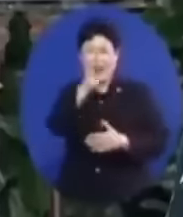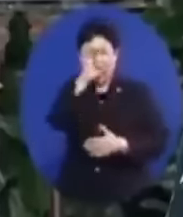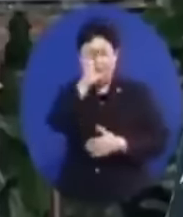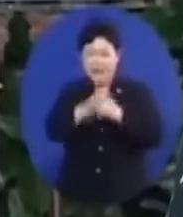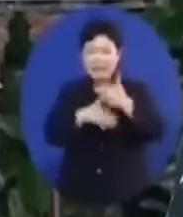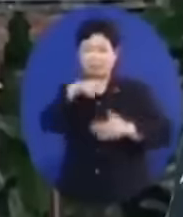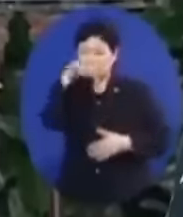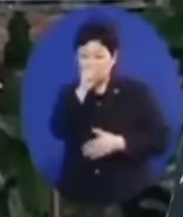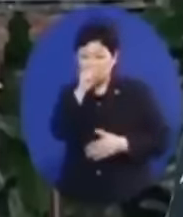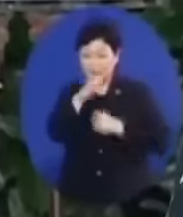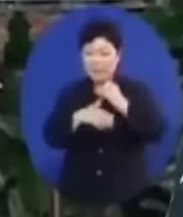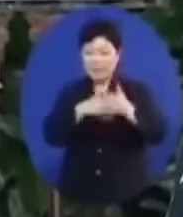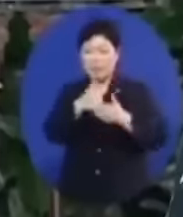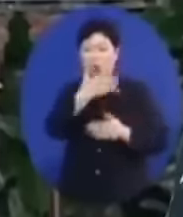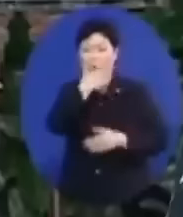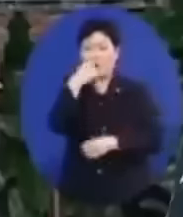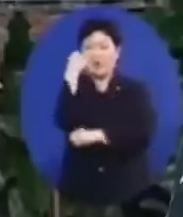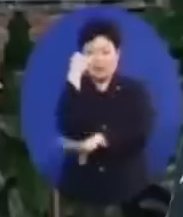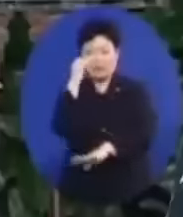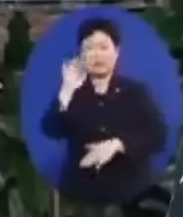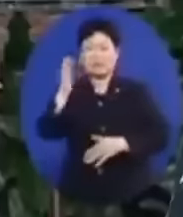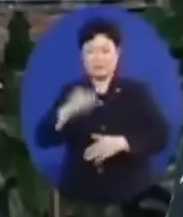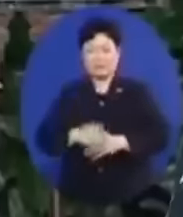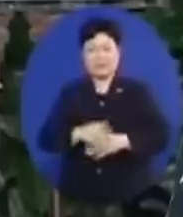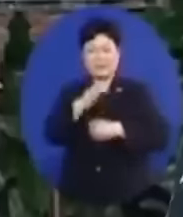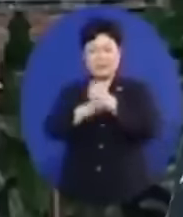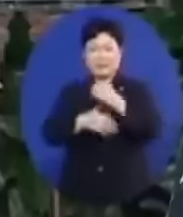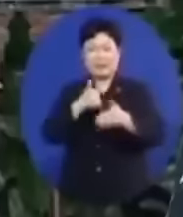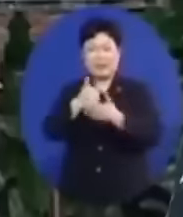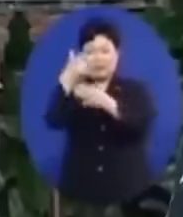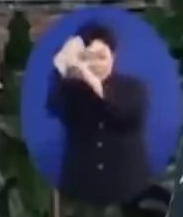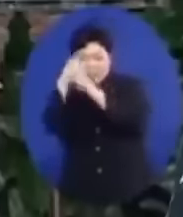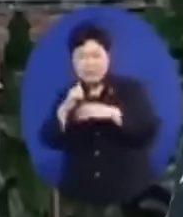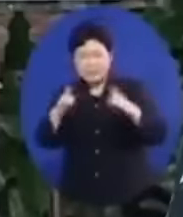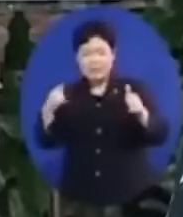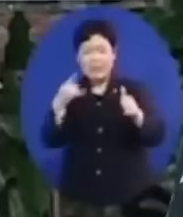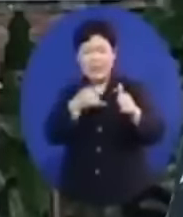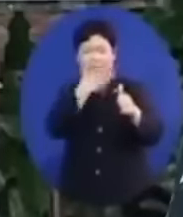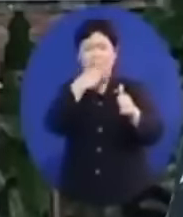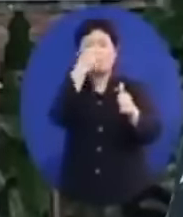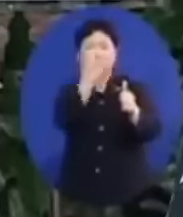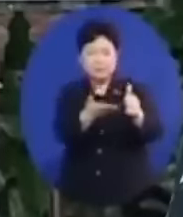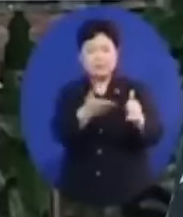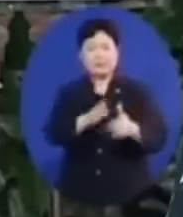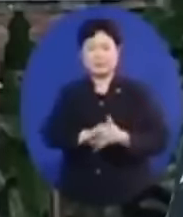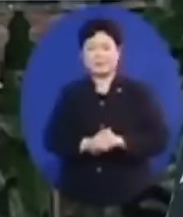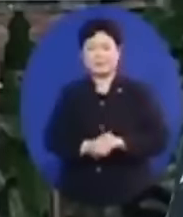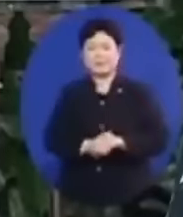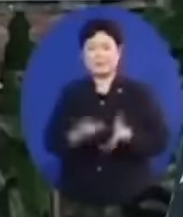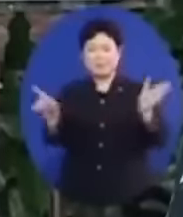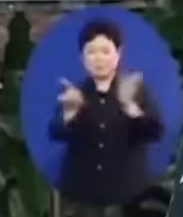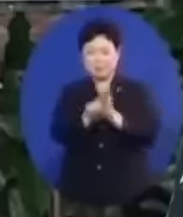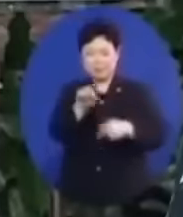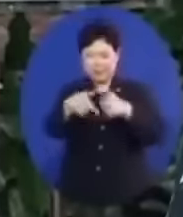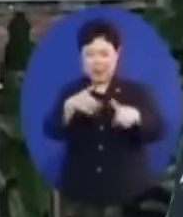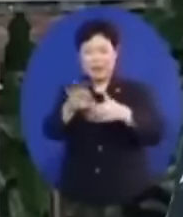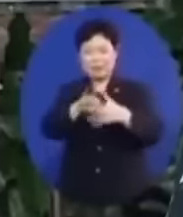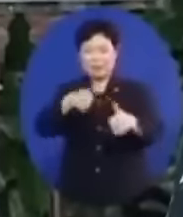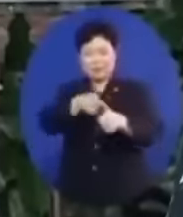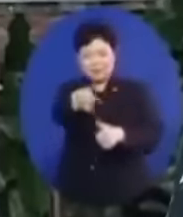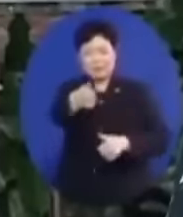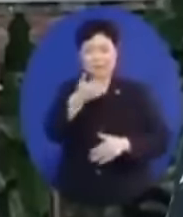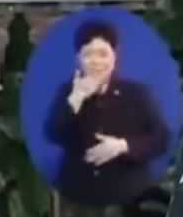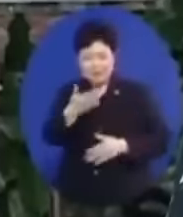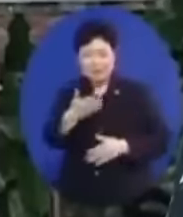것입니다. 복의 근원이 되신 것입니다. 하나님을 의지하는 사람에게 복을 주신 것입니다. 믿고 나가면 승리할 수 있는